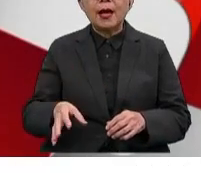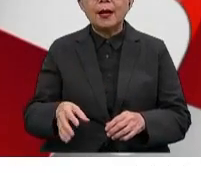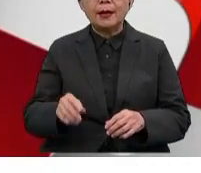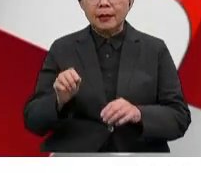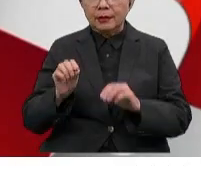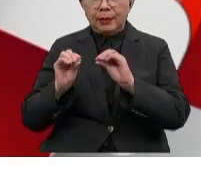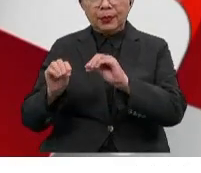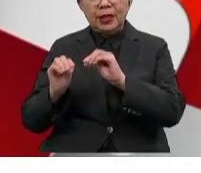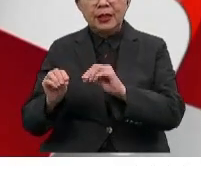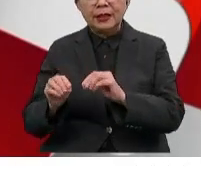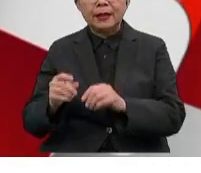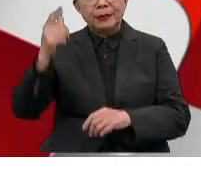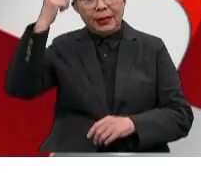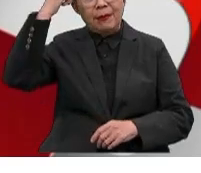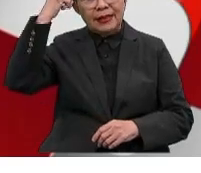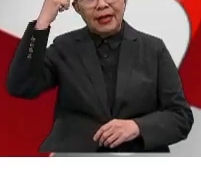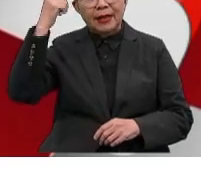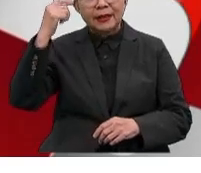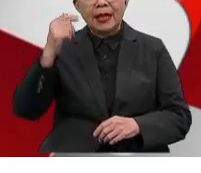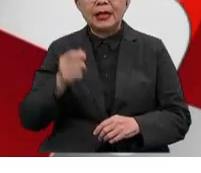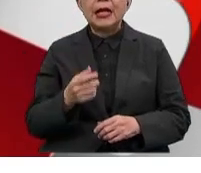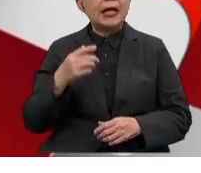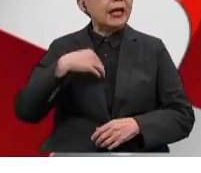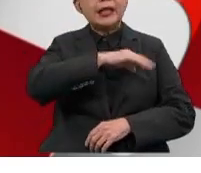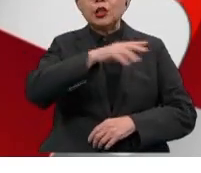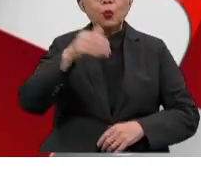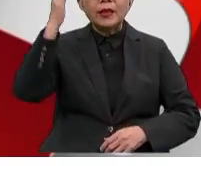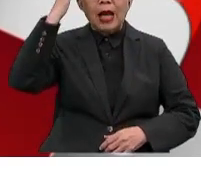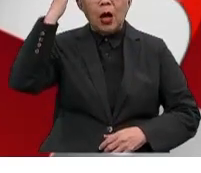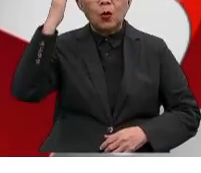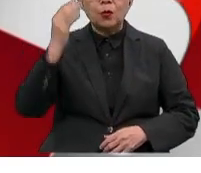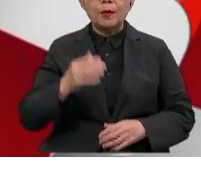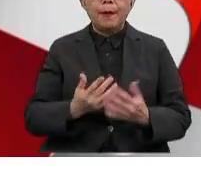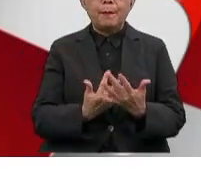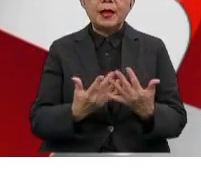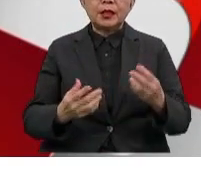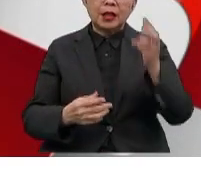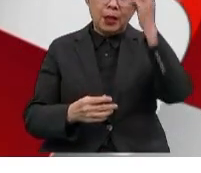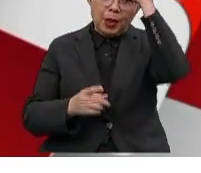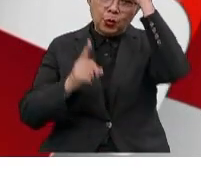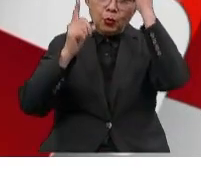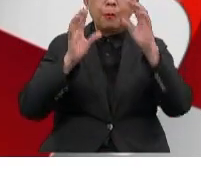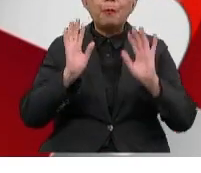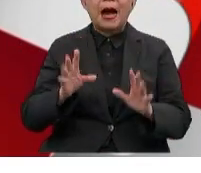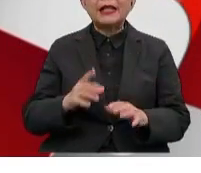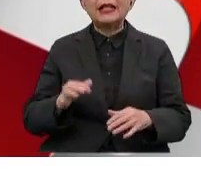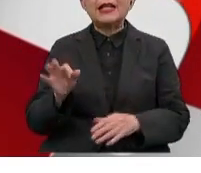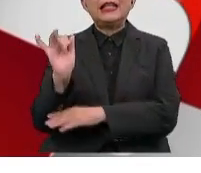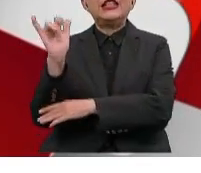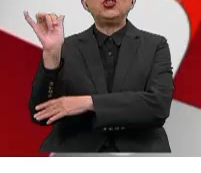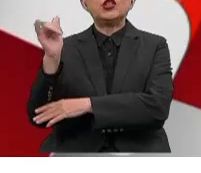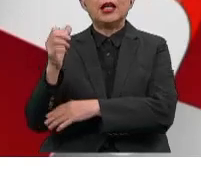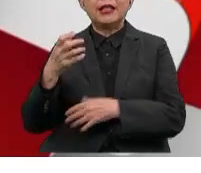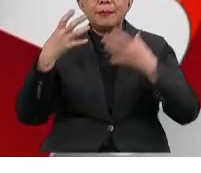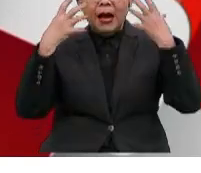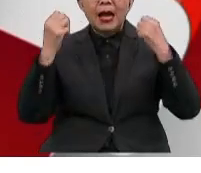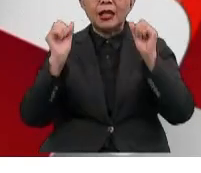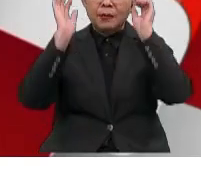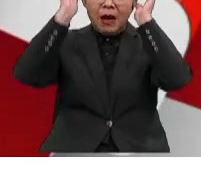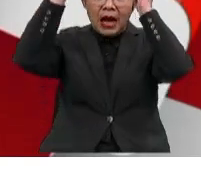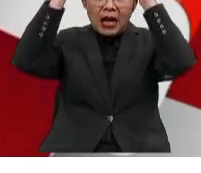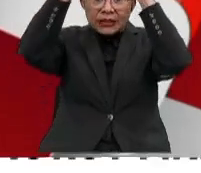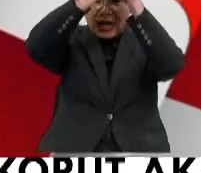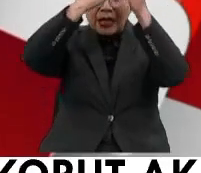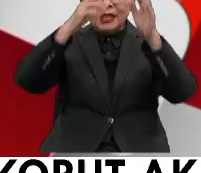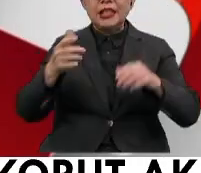pendidikan dan pelajar. Kita ketahui masyarakat Kalimantan Utara banyak di Jogja, di Malang, di Makassar, di